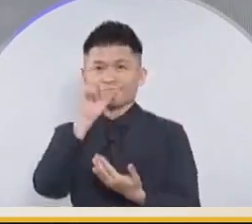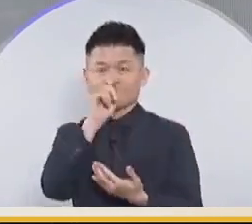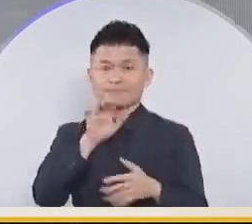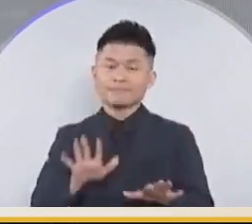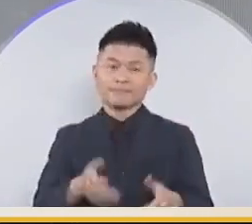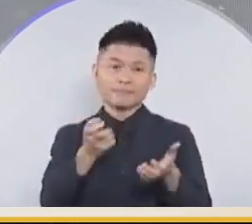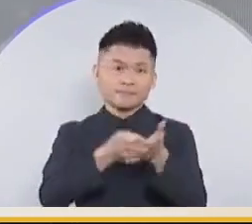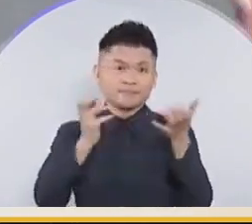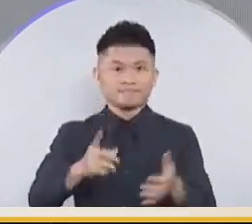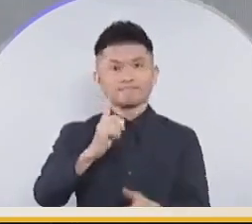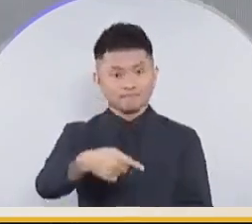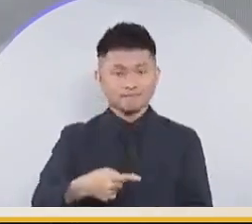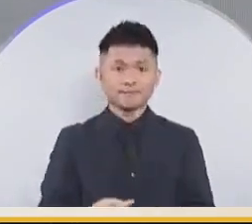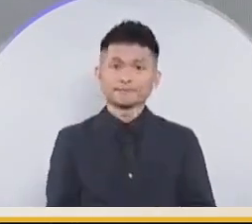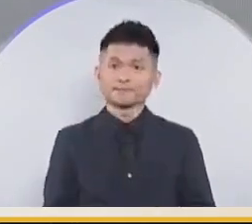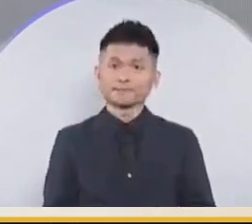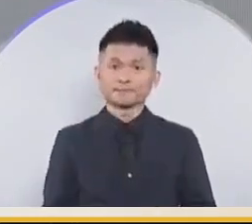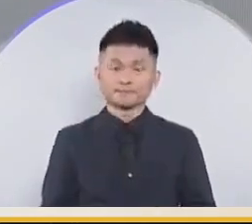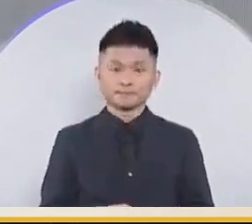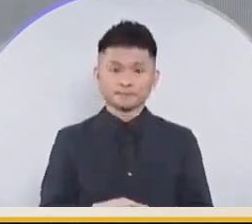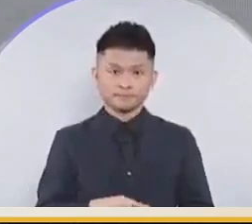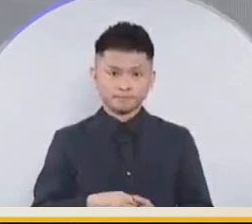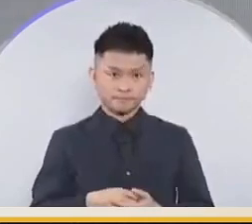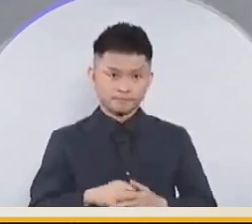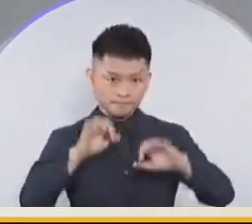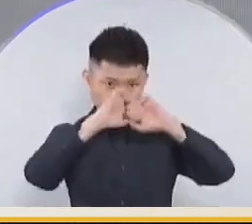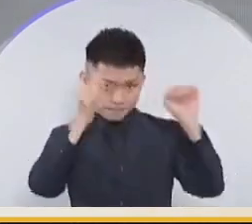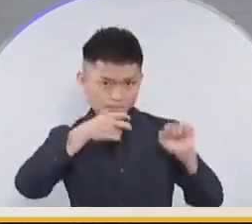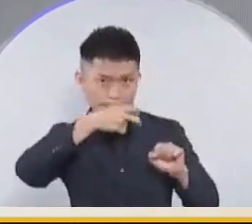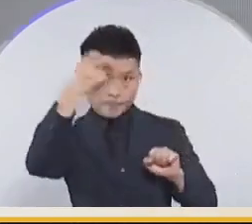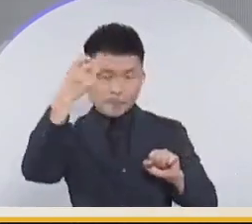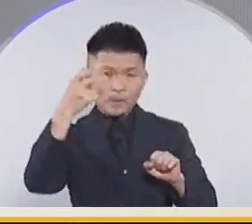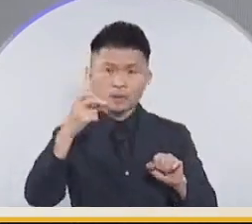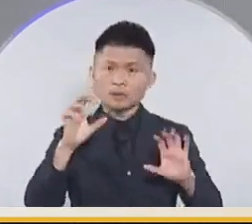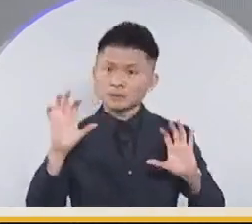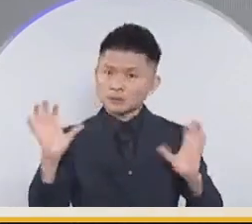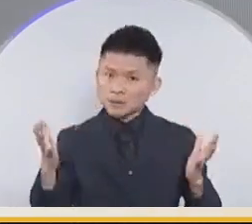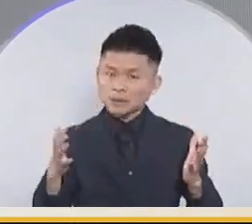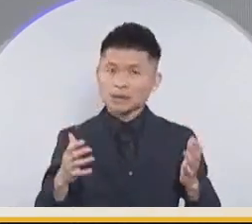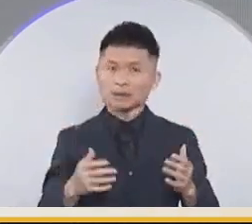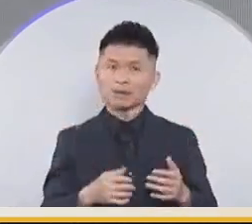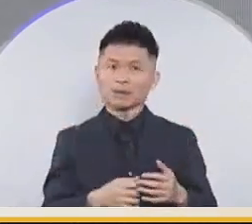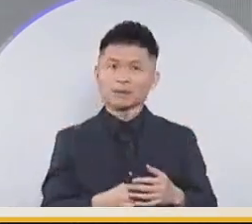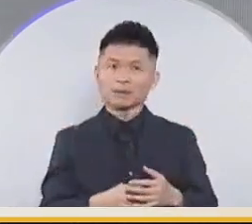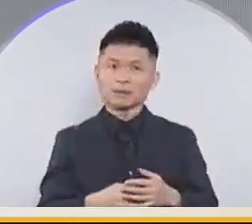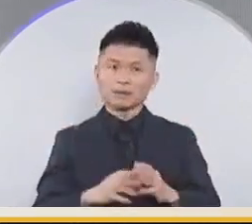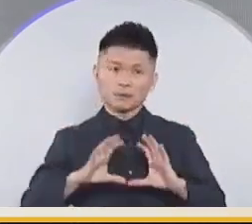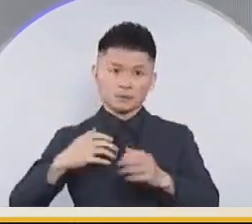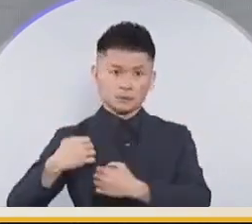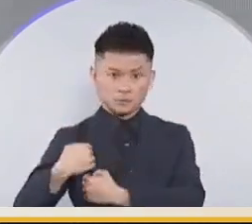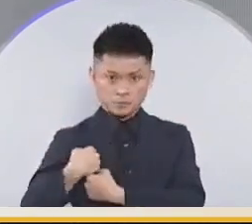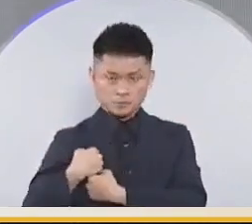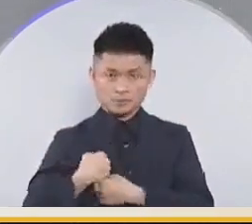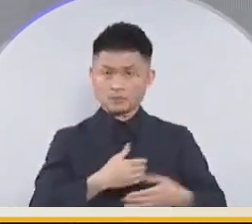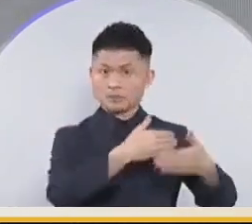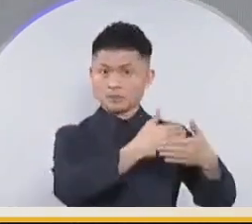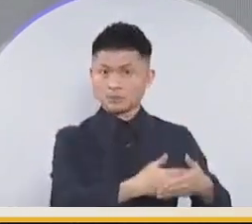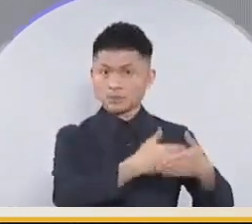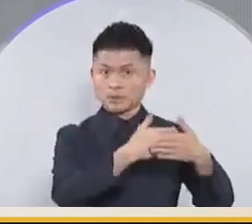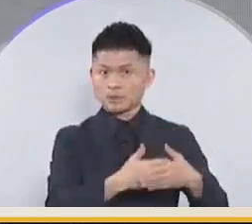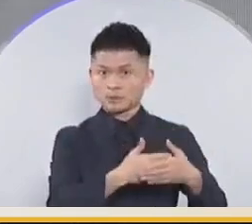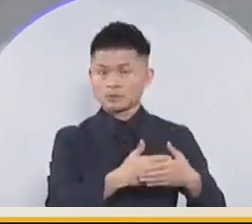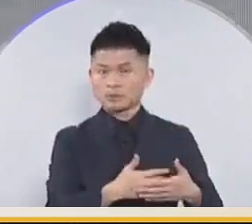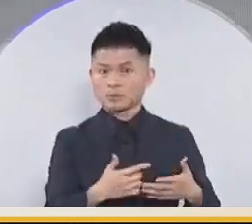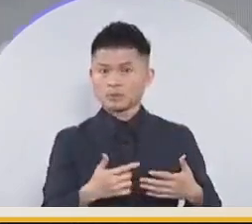的。固然我们发现大概有近20件国军，那么跟中国这边唱